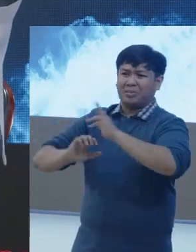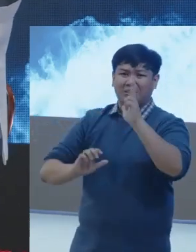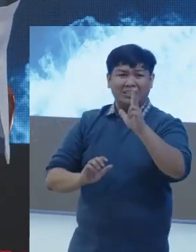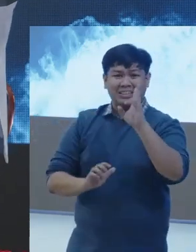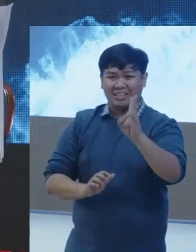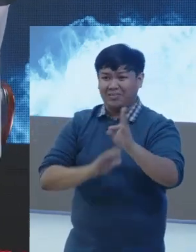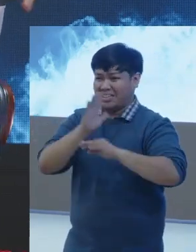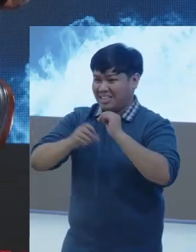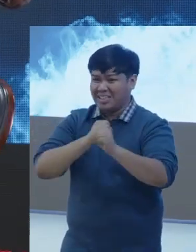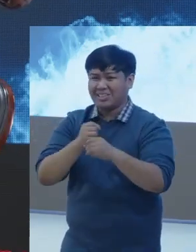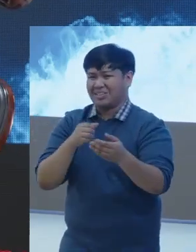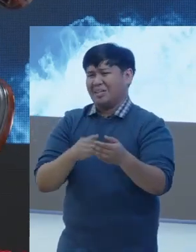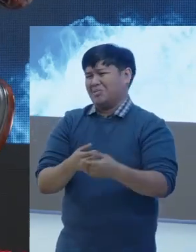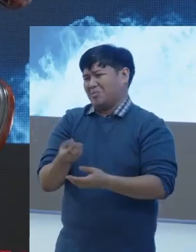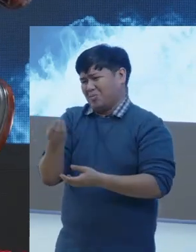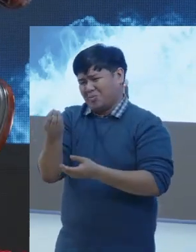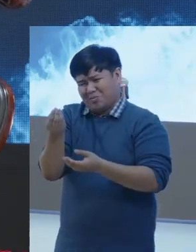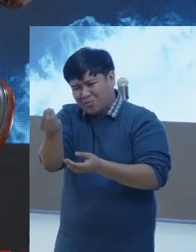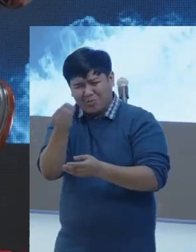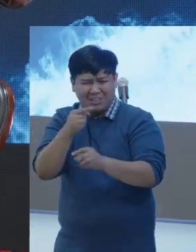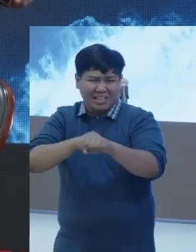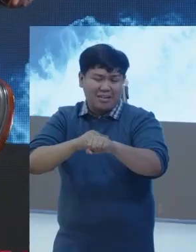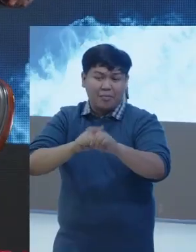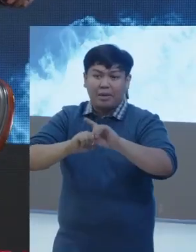ating Diyos,